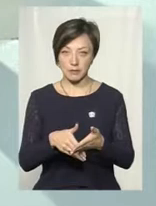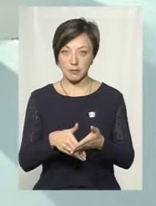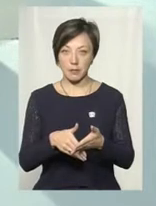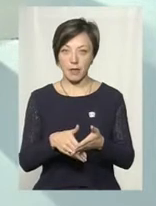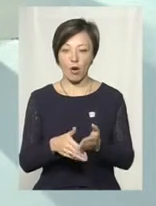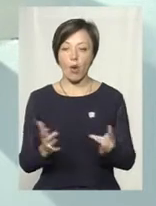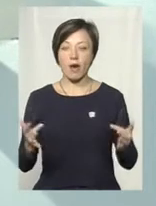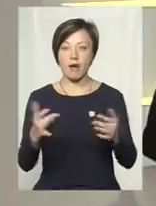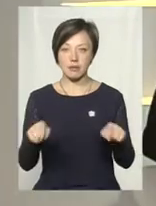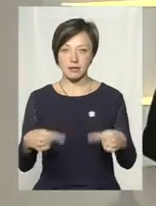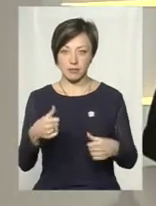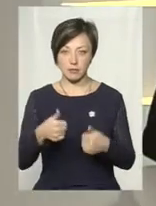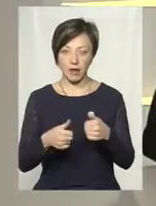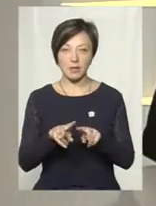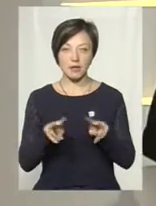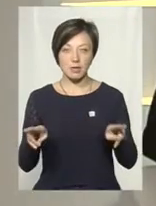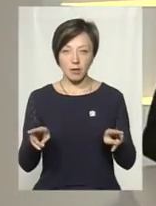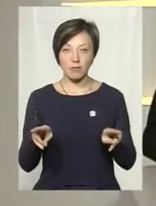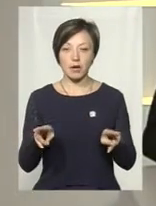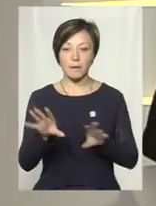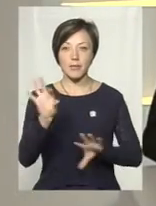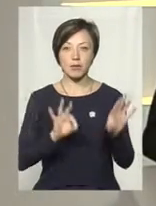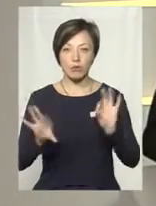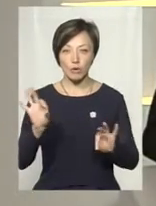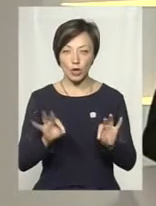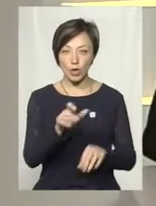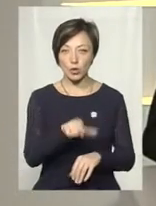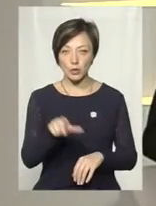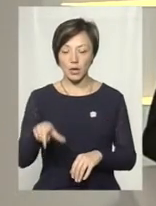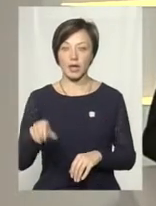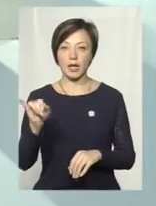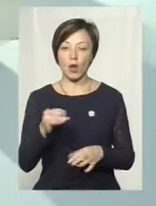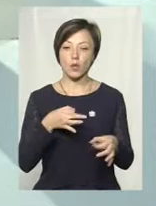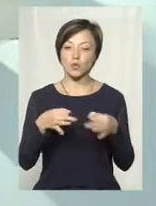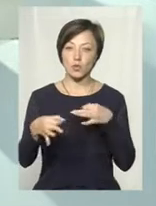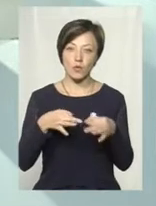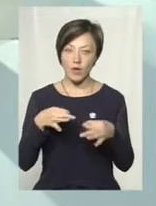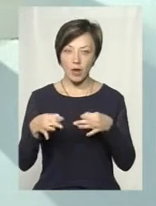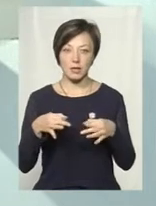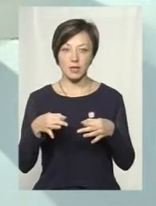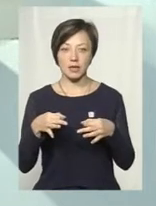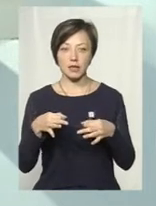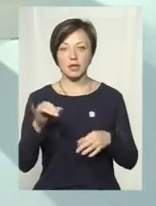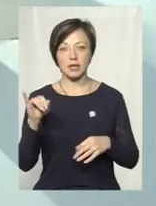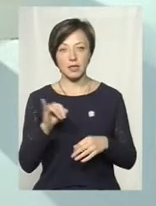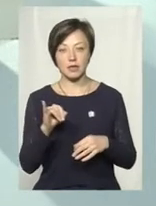в організації змагань. Так само і в підборі людей, і консультуванні,